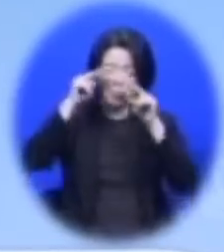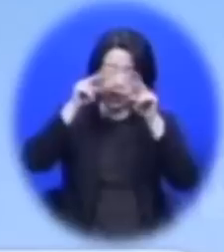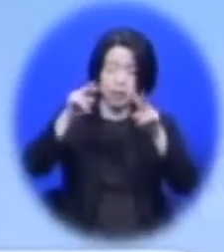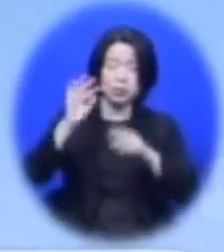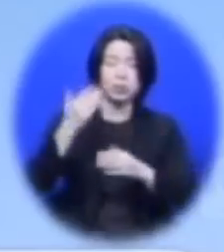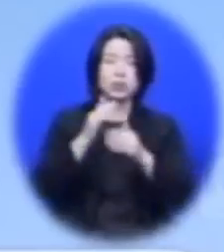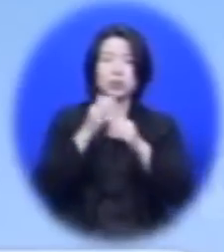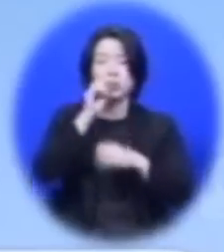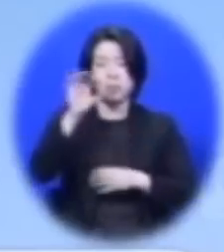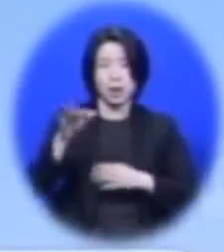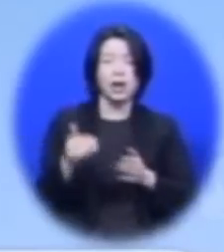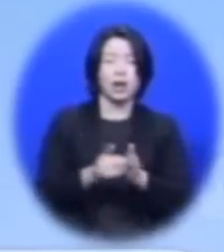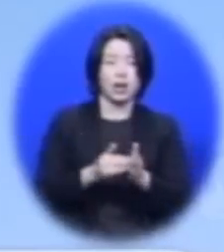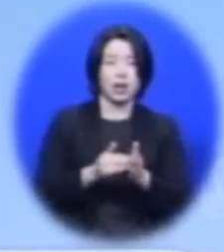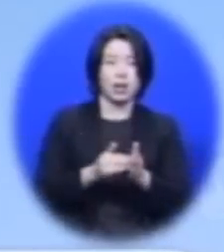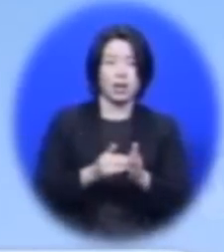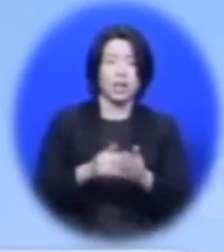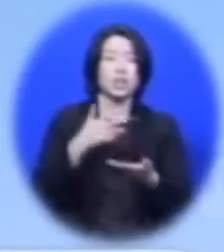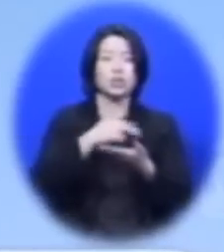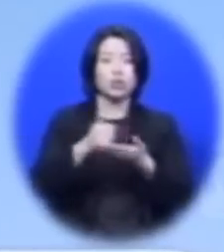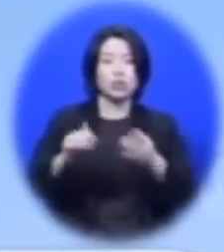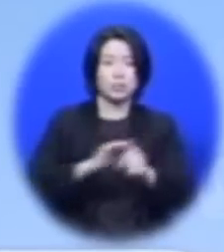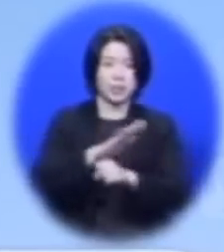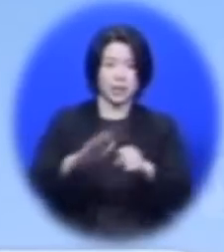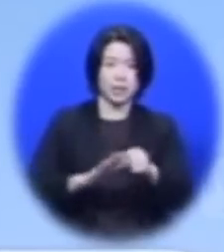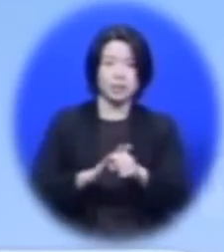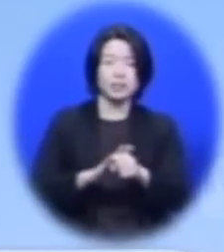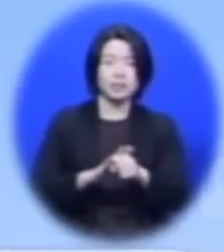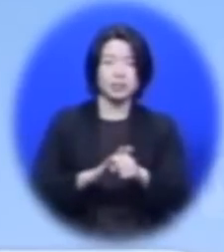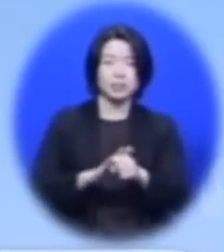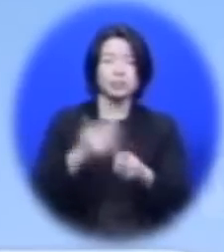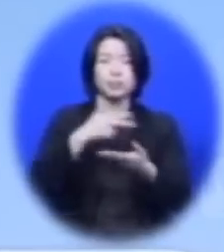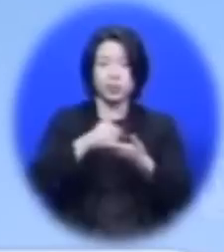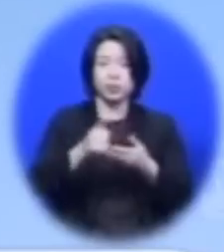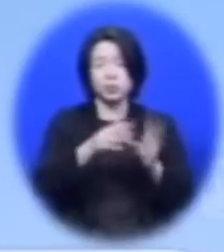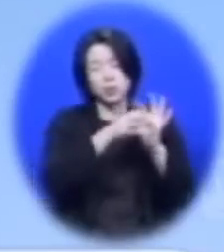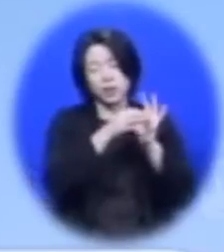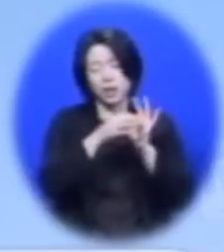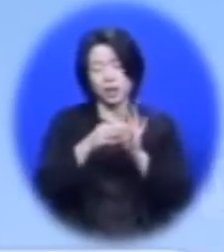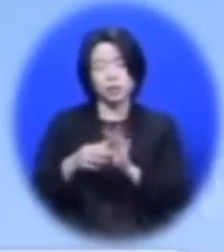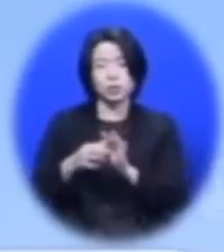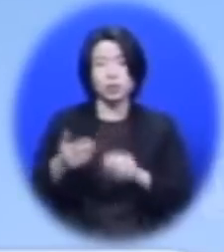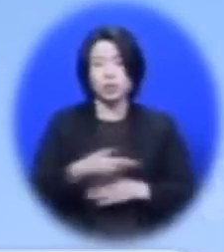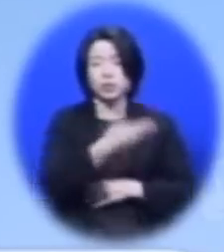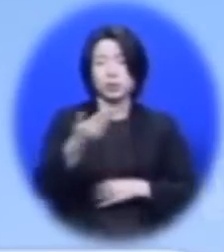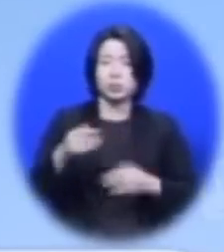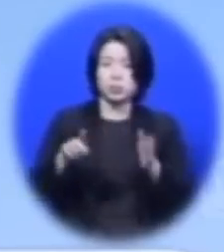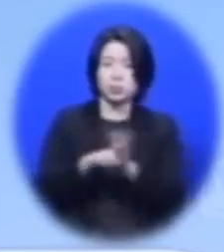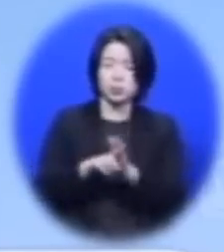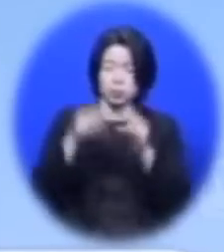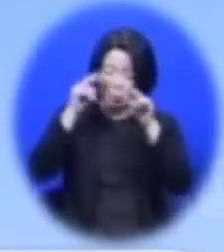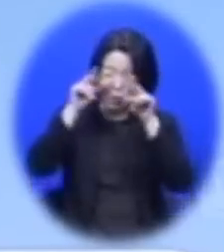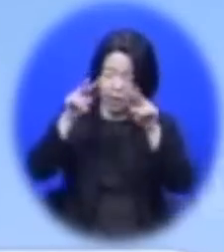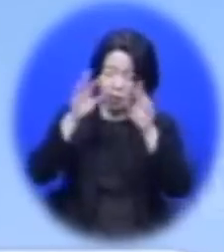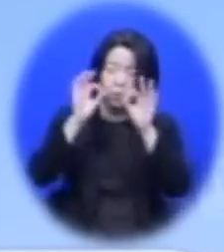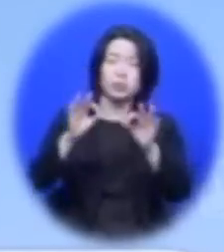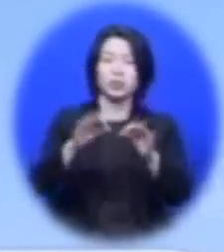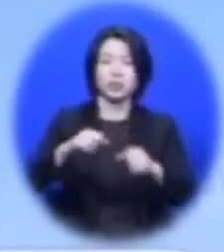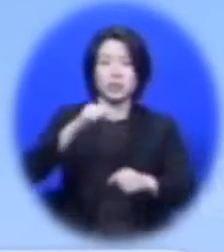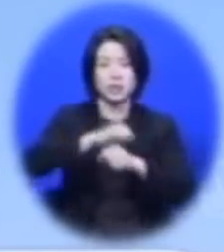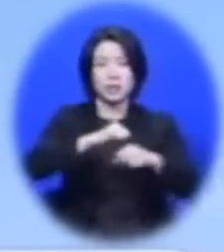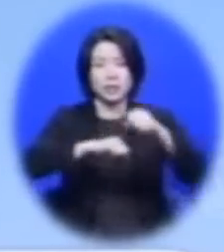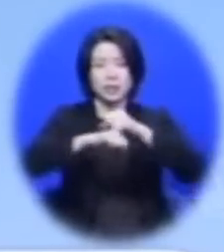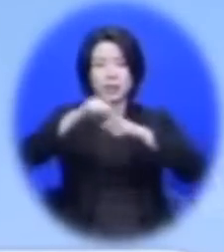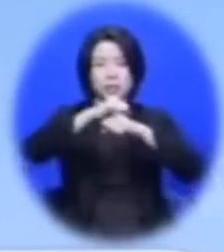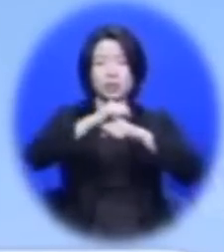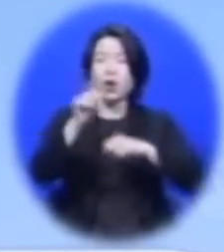겁니다. 주님 사랑은 주님을 계속 여러분이 믿고 바라보는 것이 쌓여서